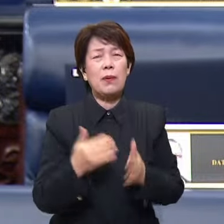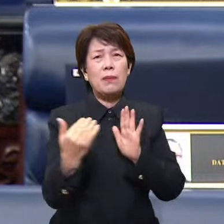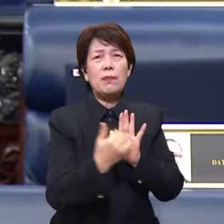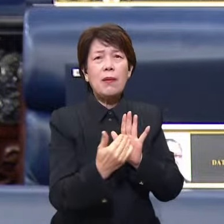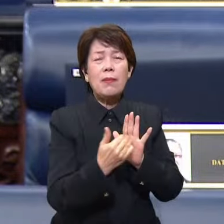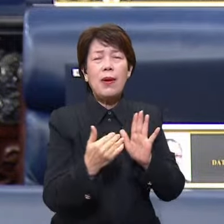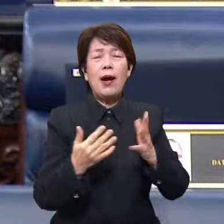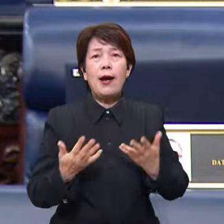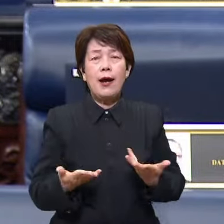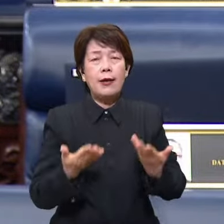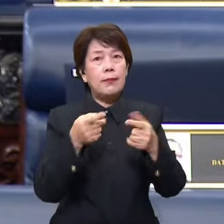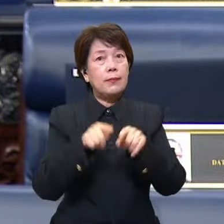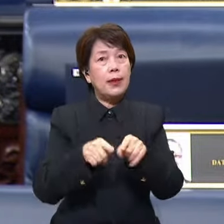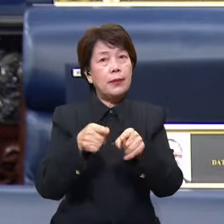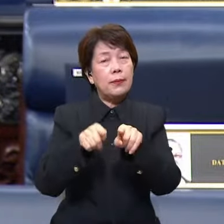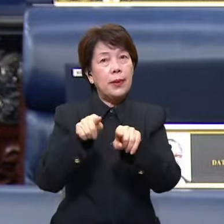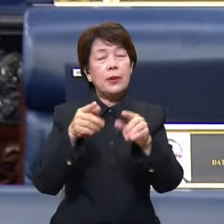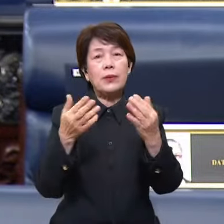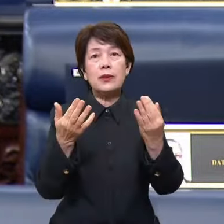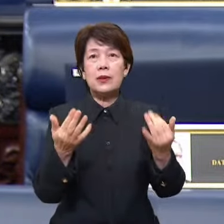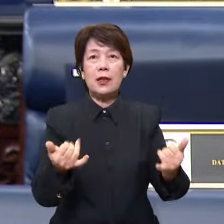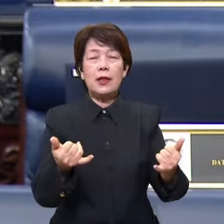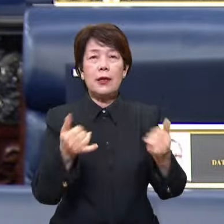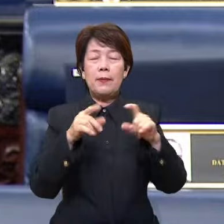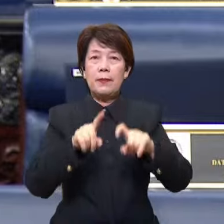pun berlaku dan telah pun